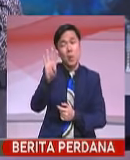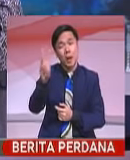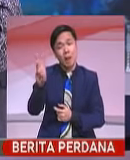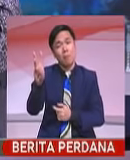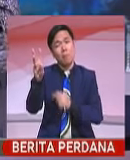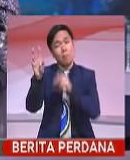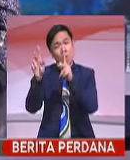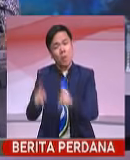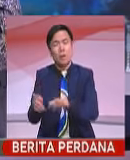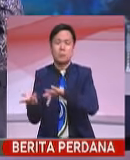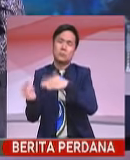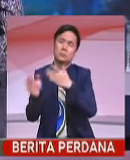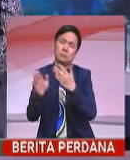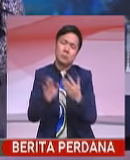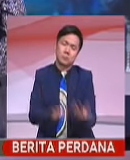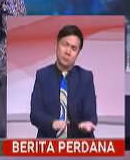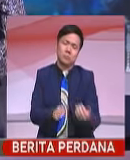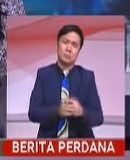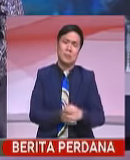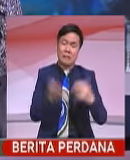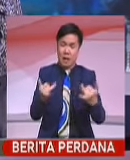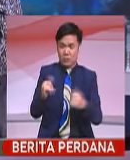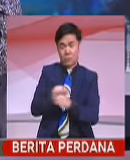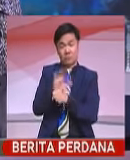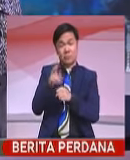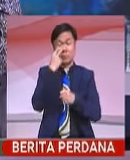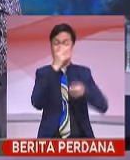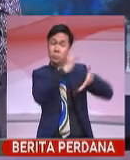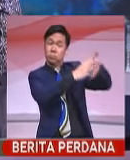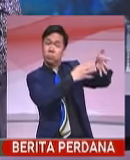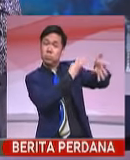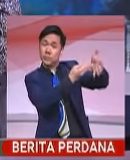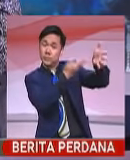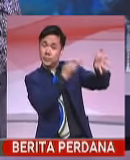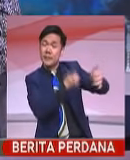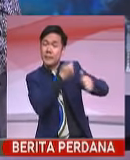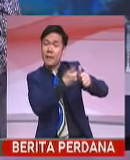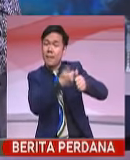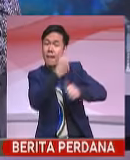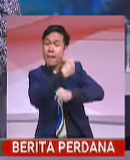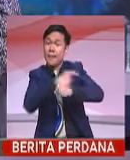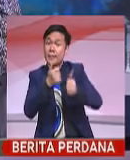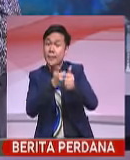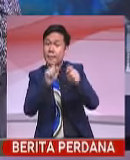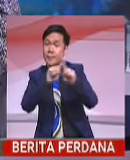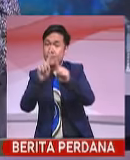kematian. Berikut adalah data terkini COVID-19 diikuti kes positif harian mengikut negeri.